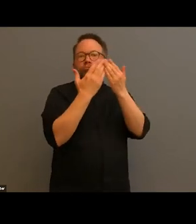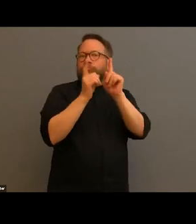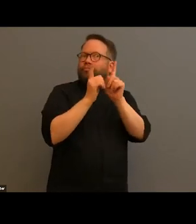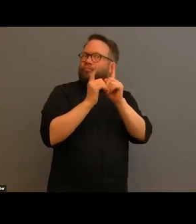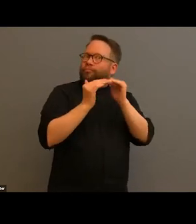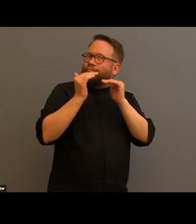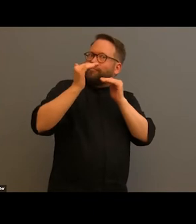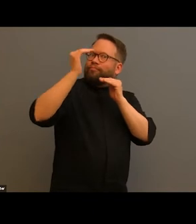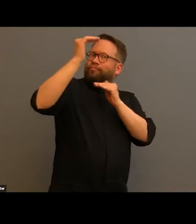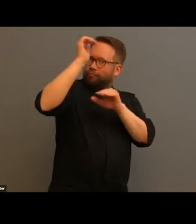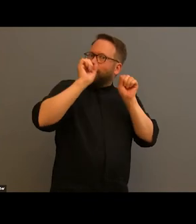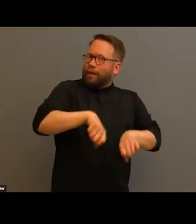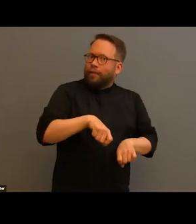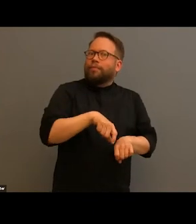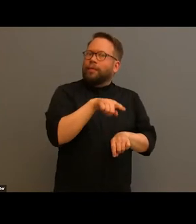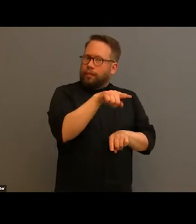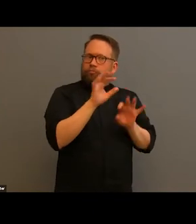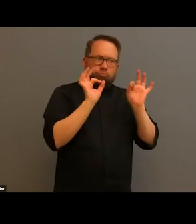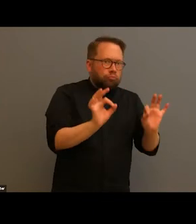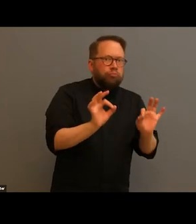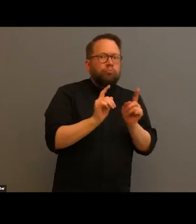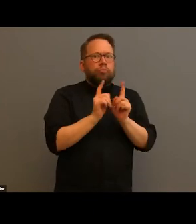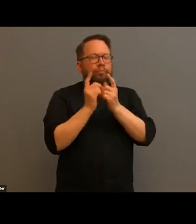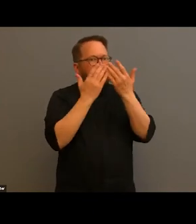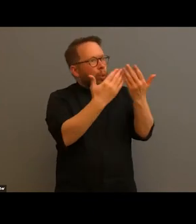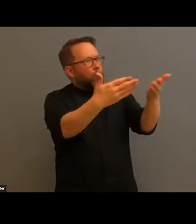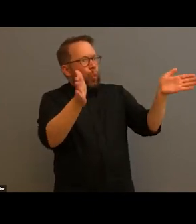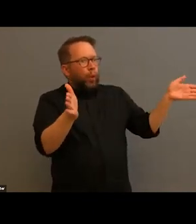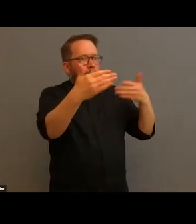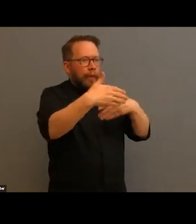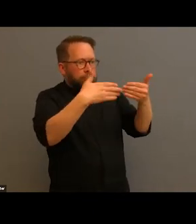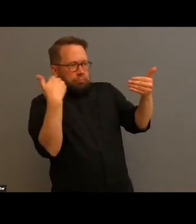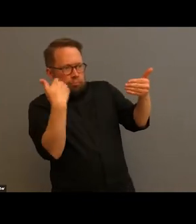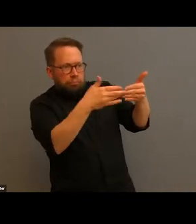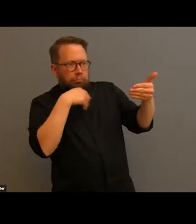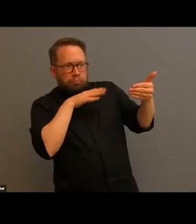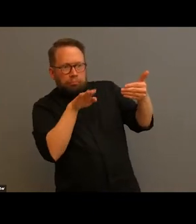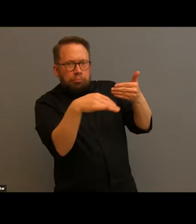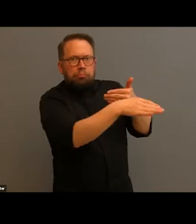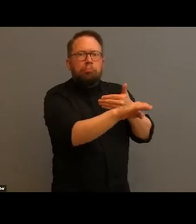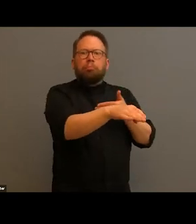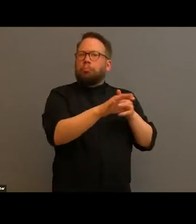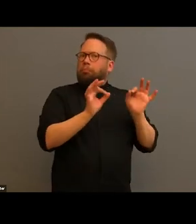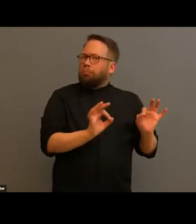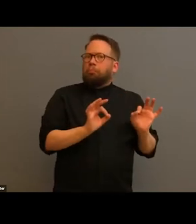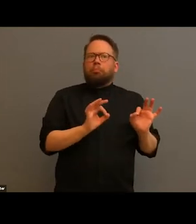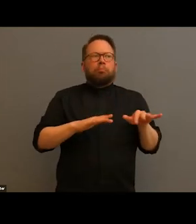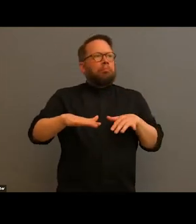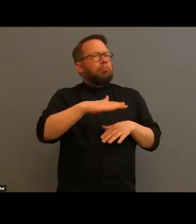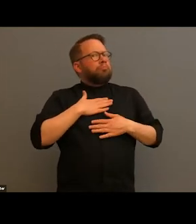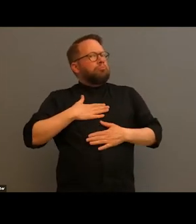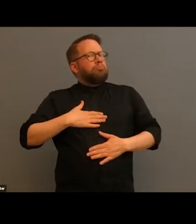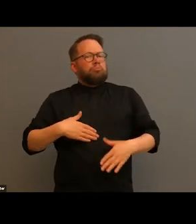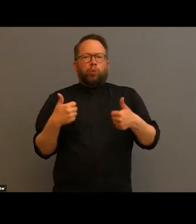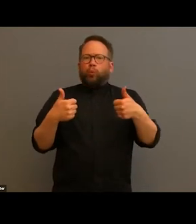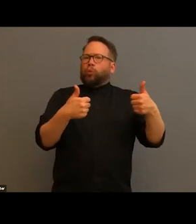sånt. Och även klassrummen har vi också på första våningen. Det kändes som att här hör jag hemma lite. Men just nu skulle jag